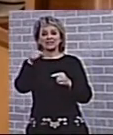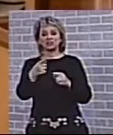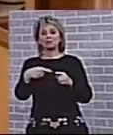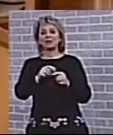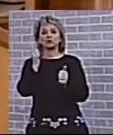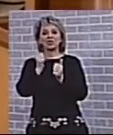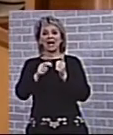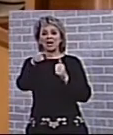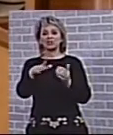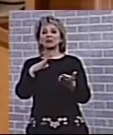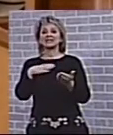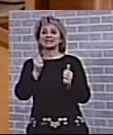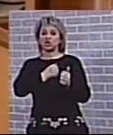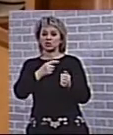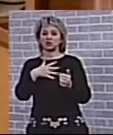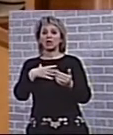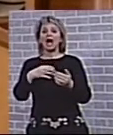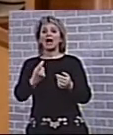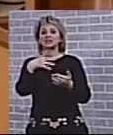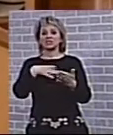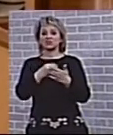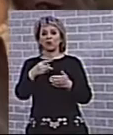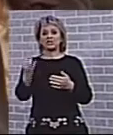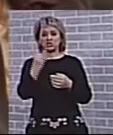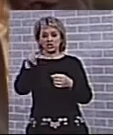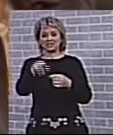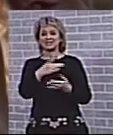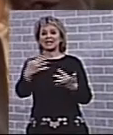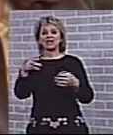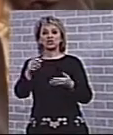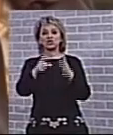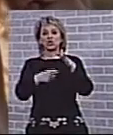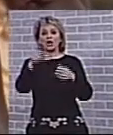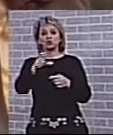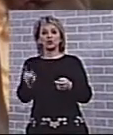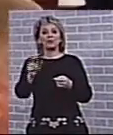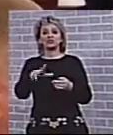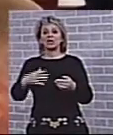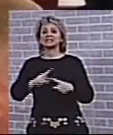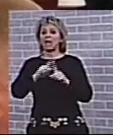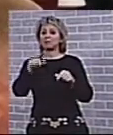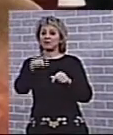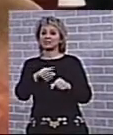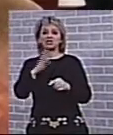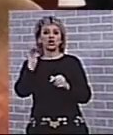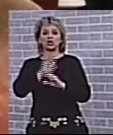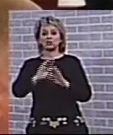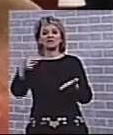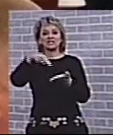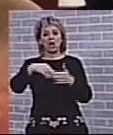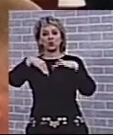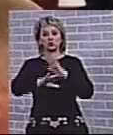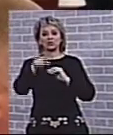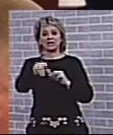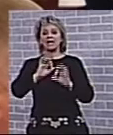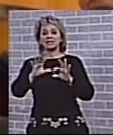потому что у каждого там, к сожалению, оказался свой интерес. Некоторые шахтеры пришли на встречу с амбициями. Не дослушав, встали и